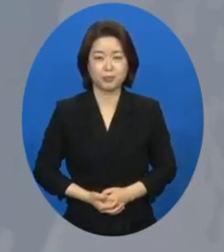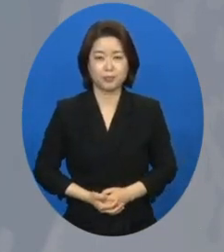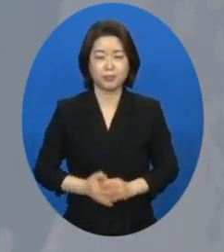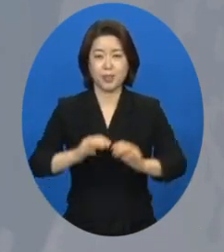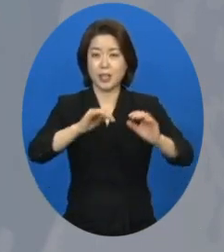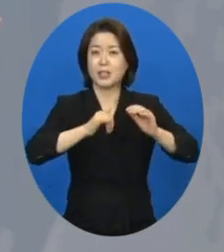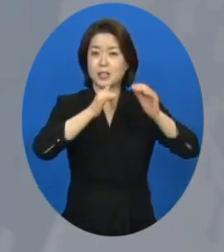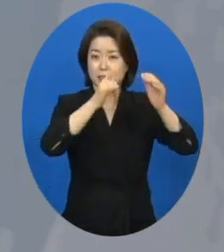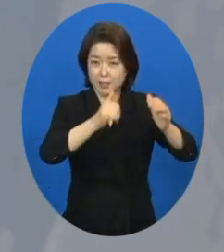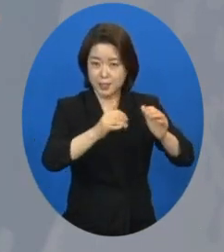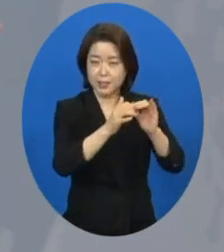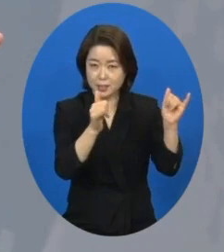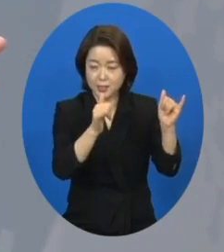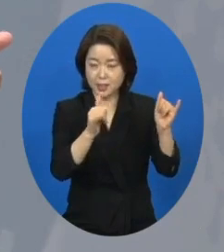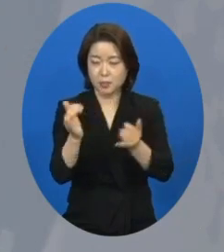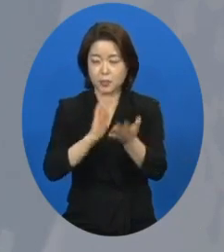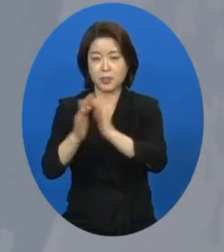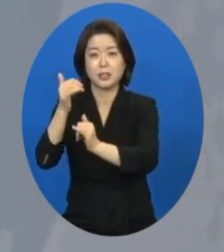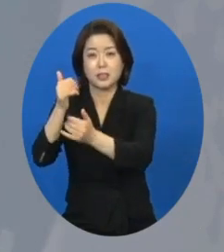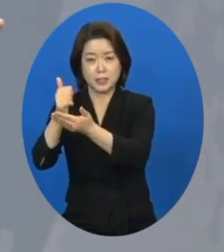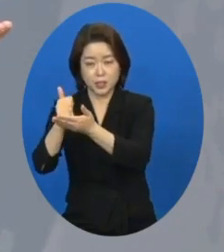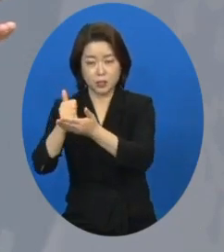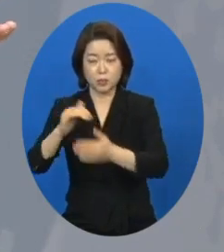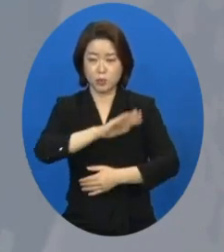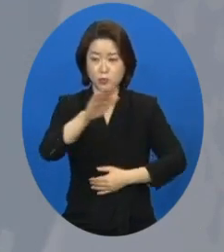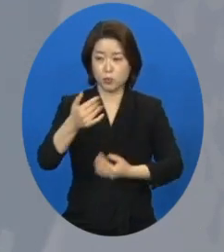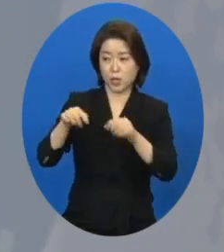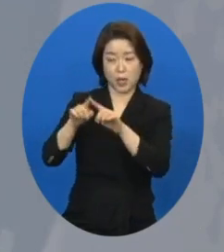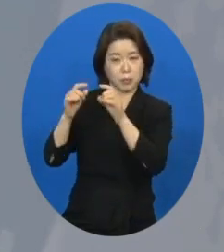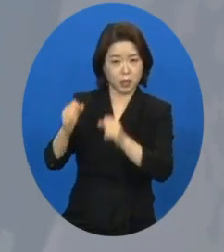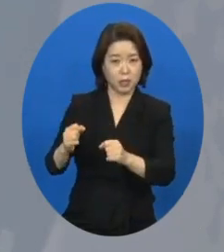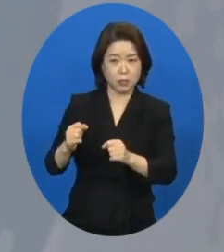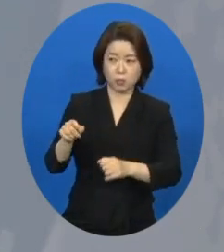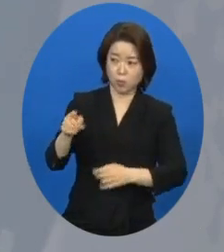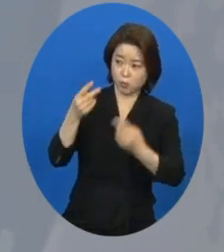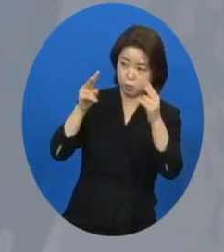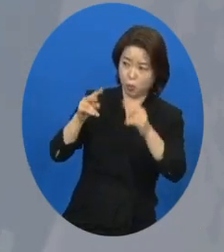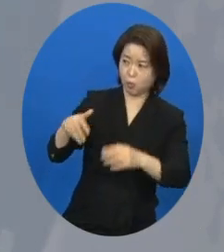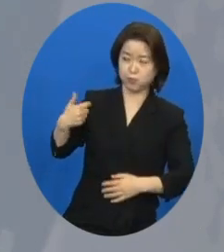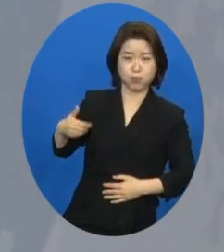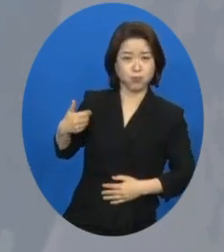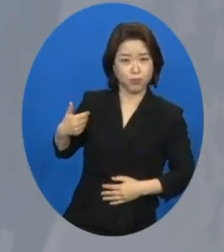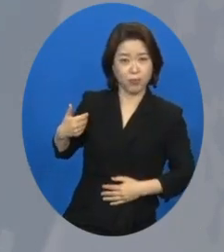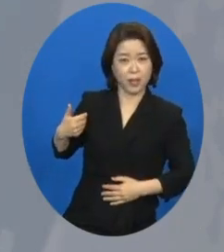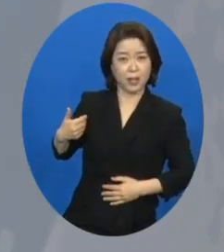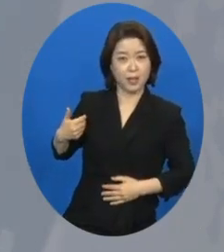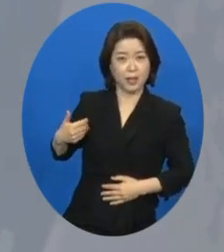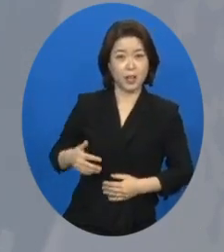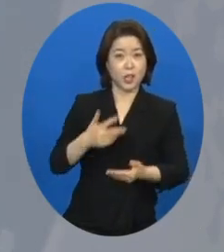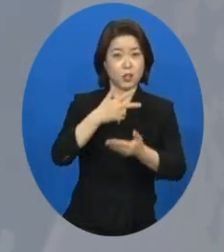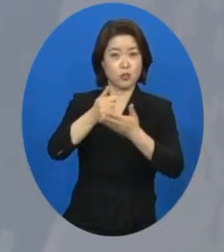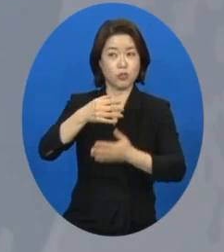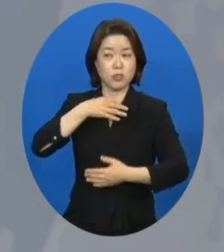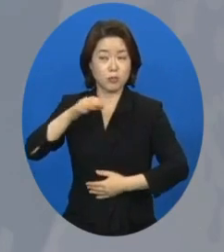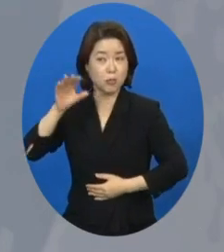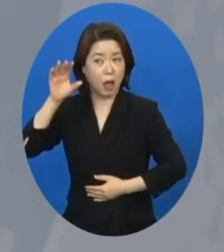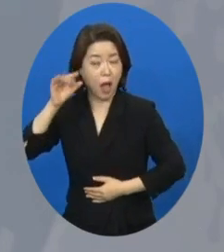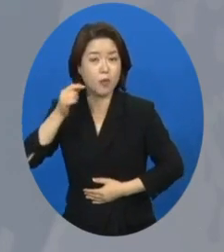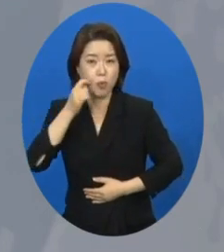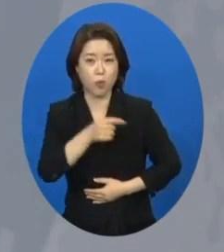세상 사람들은 예수님이 우리와 함께 계신 걸 전혀 모릅니다. 주님의 음성을 들을 수도